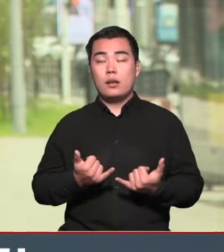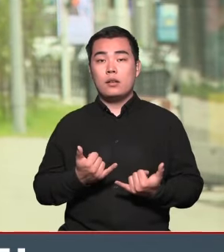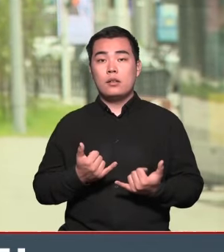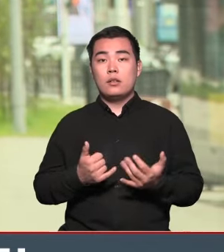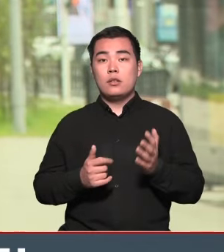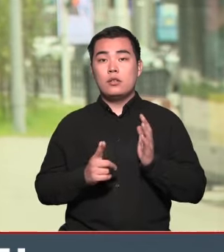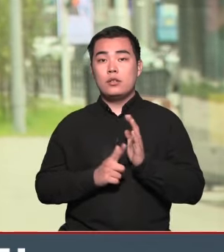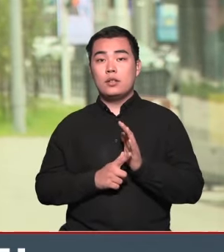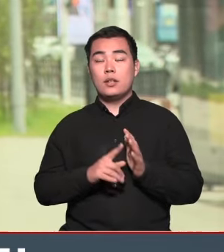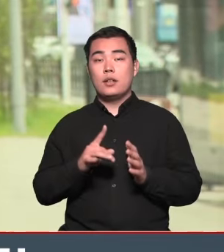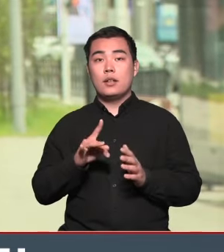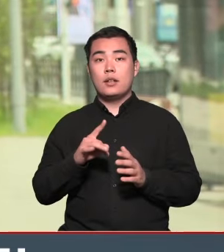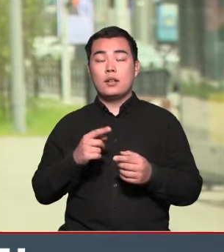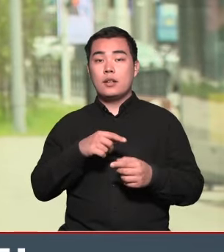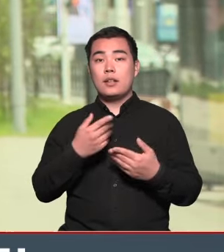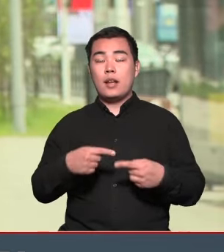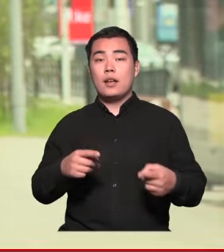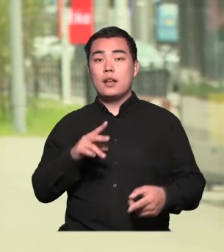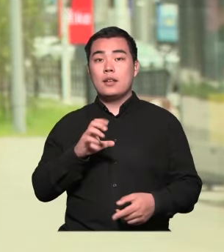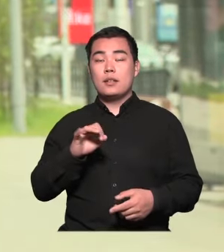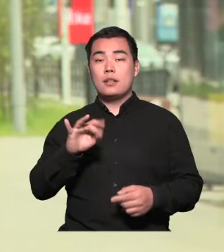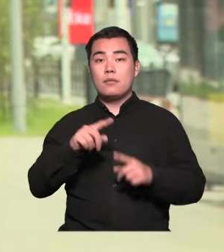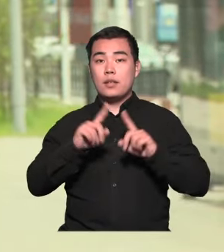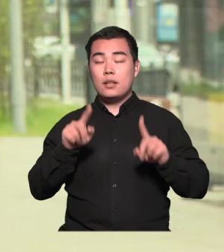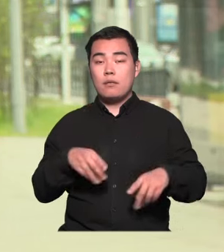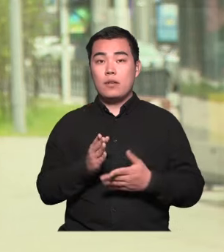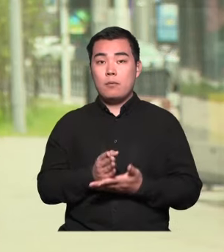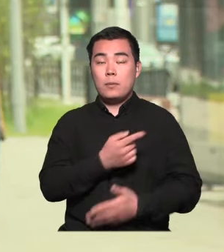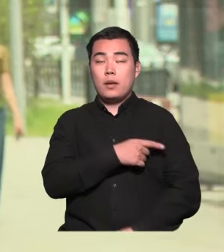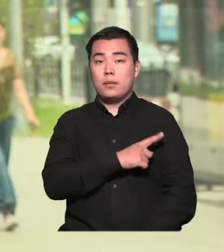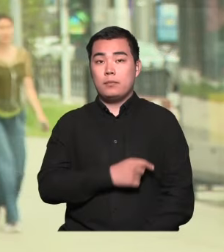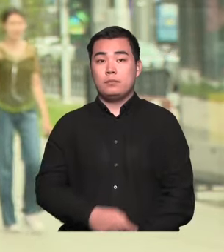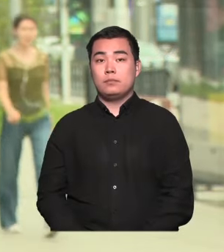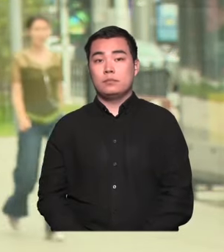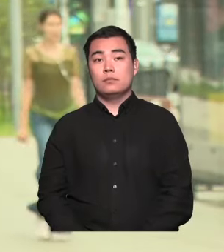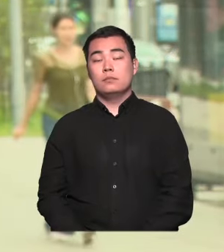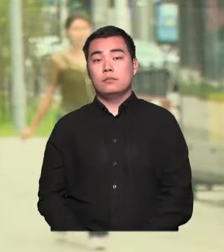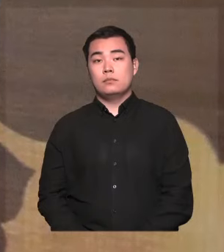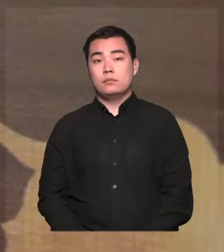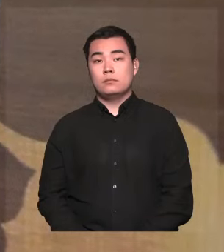GCI сертификаты бар, клиника бар.